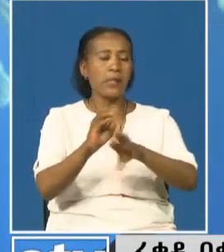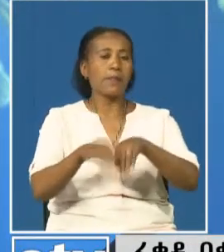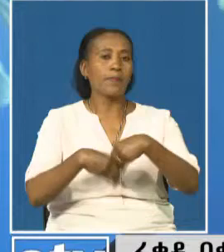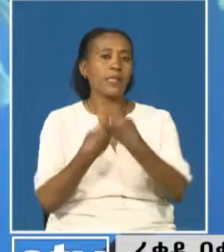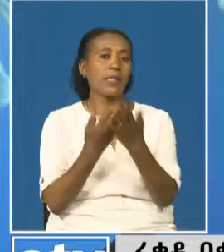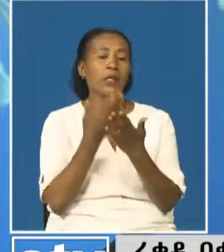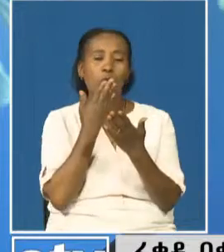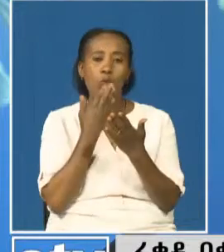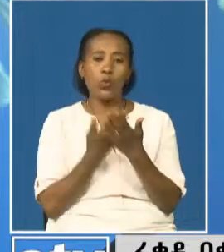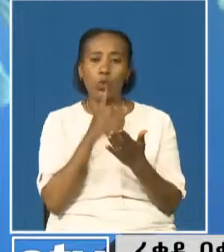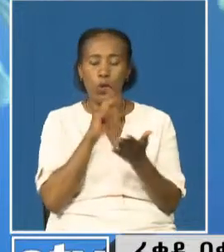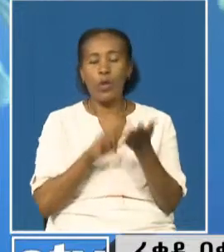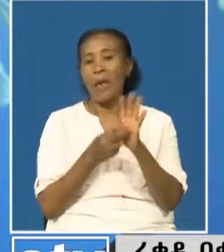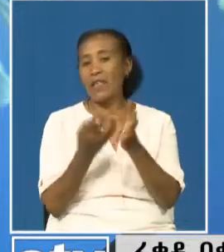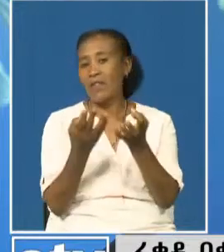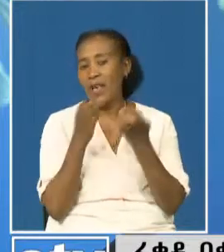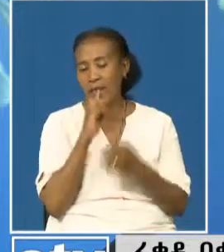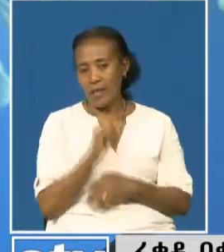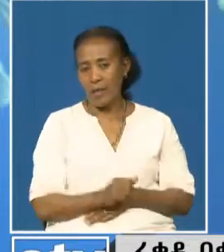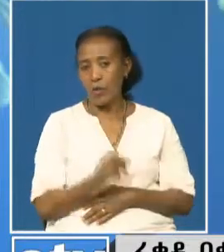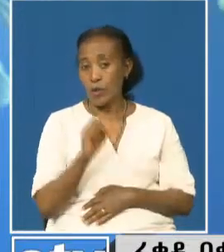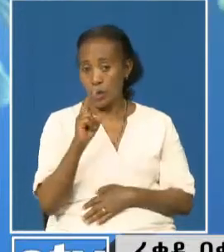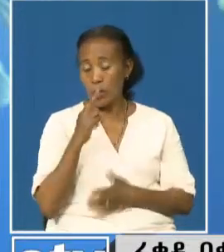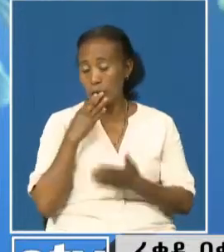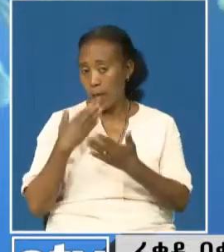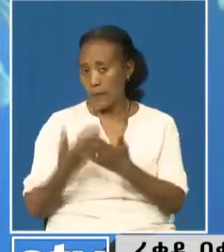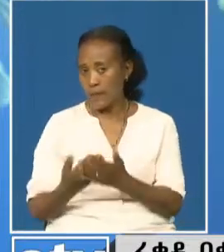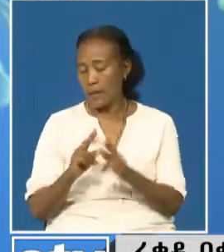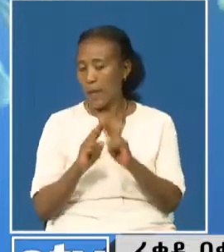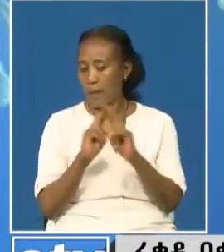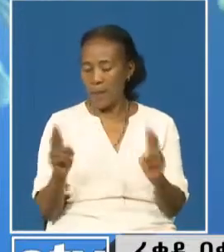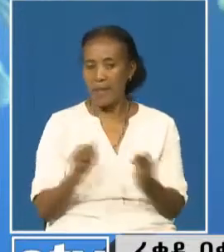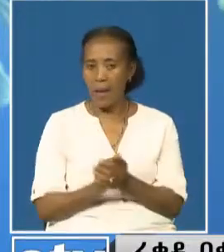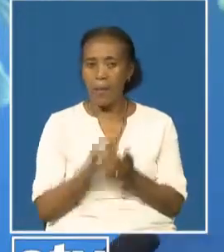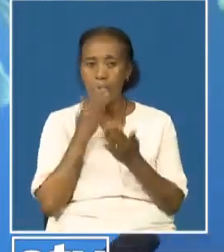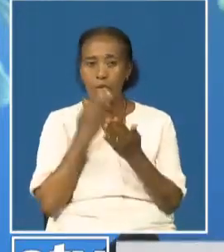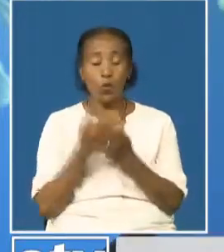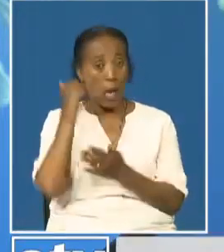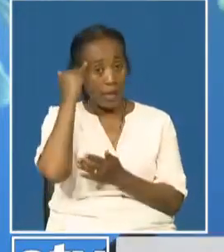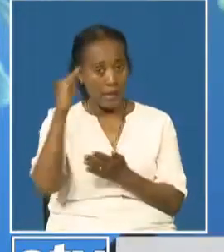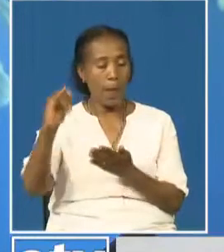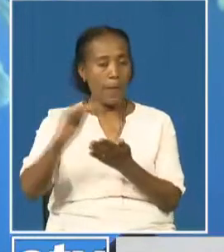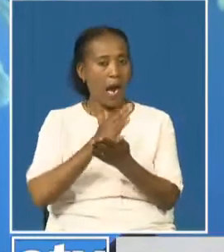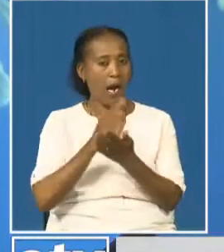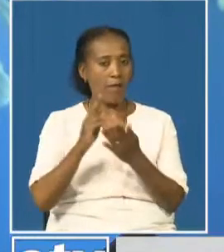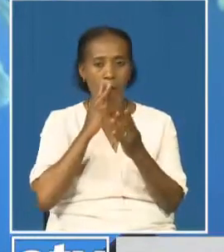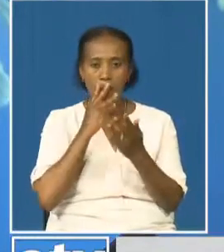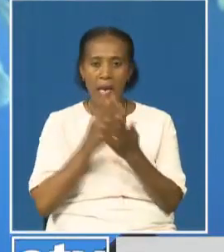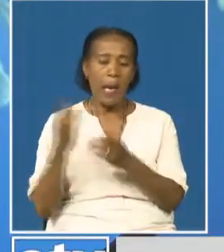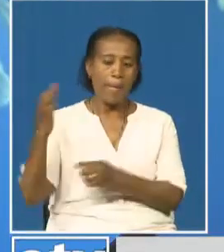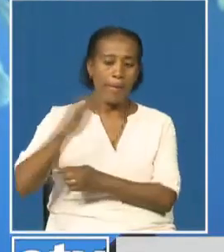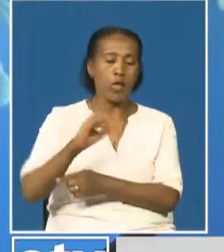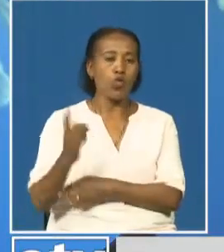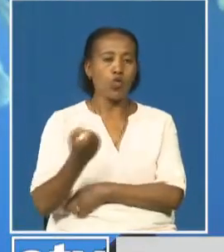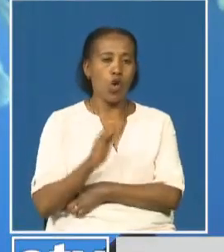ቢሰጥ ጥሩ ነው ለማለት ፈልጌ ነው። እሺ፣ እናመሰግናለን። በጣም ጥሩ ሀሳብ ነው ያካፈሉልን። መልካም ቀን